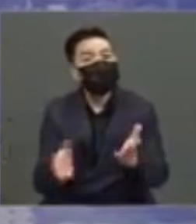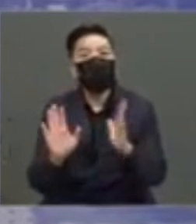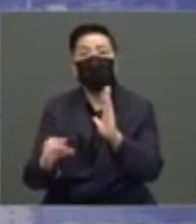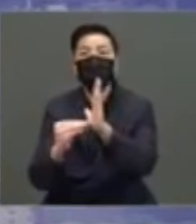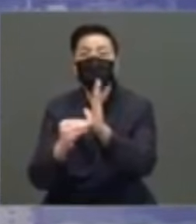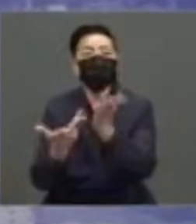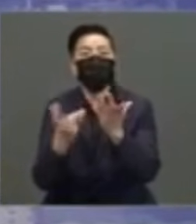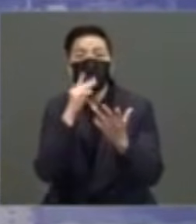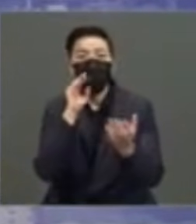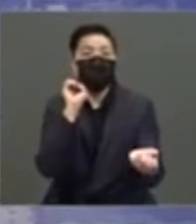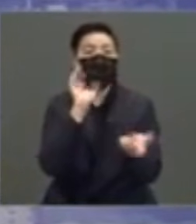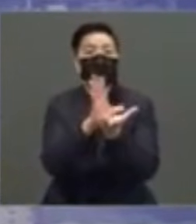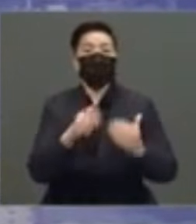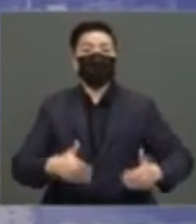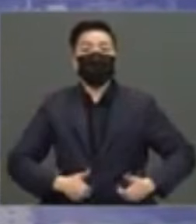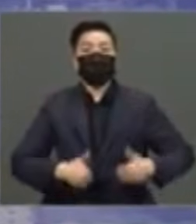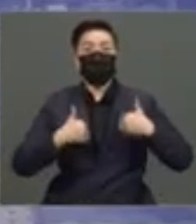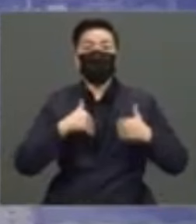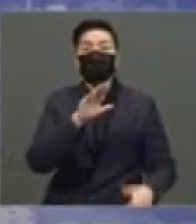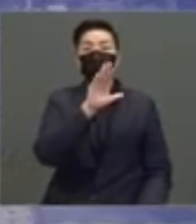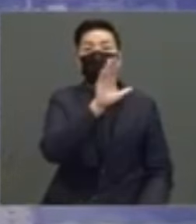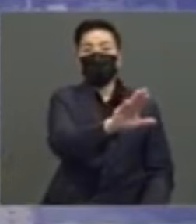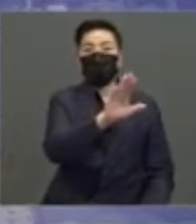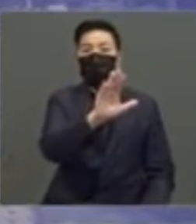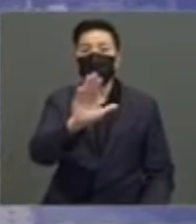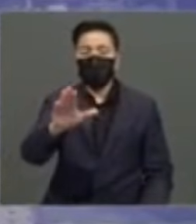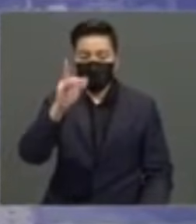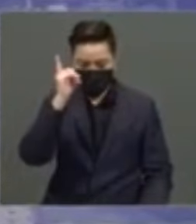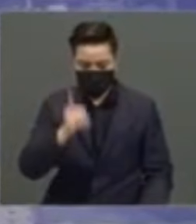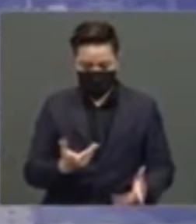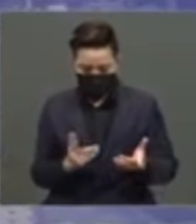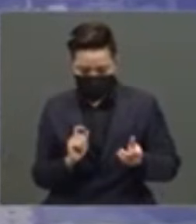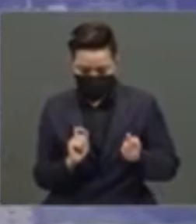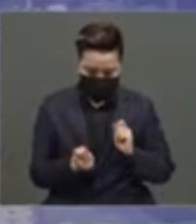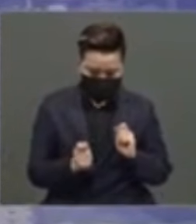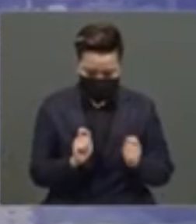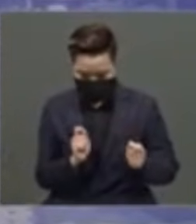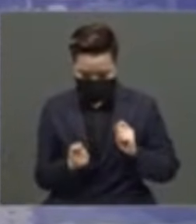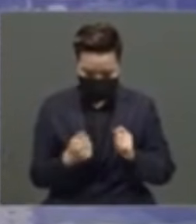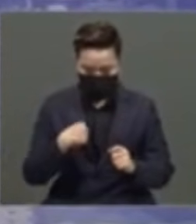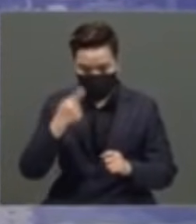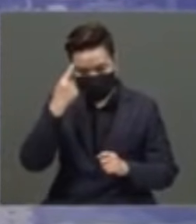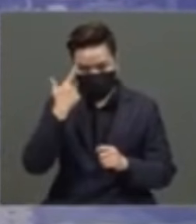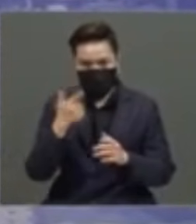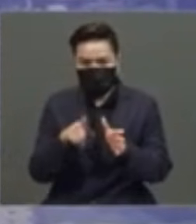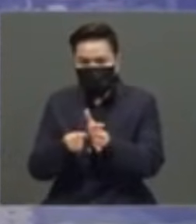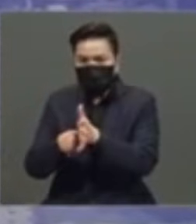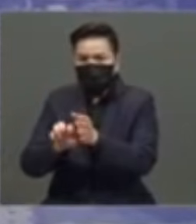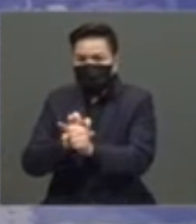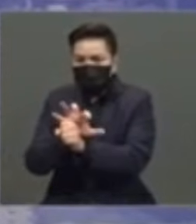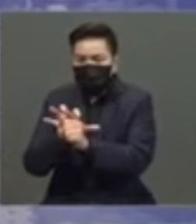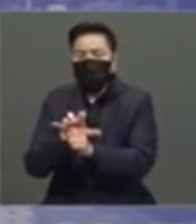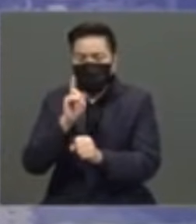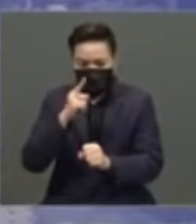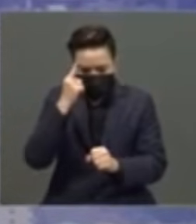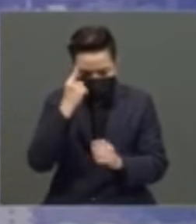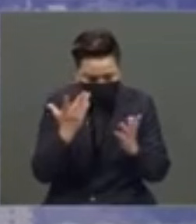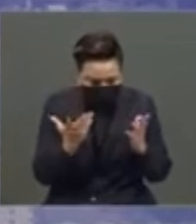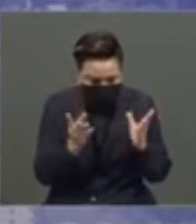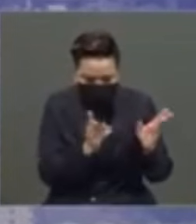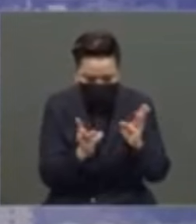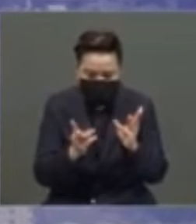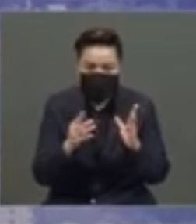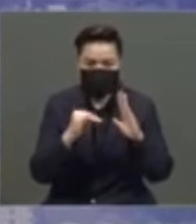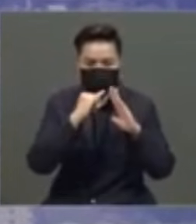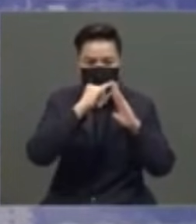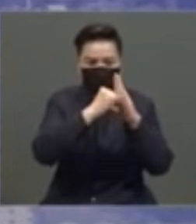ทบหรือสิ่งที่จะทำให้ท่านต้องปรับหรือเรียนรู้ในการที่จะอยู่กับตรงนี้ทางจังหวัดจะไปก